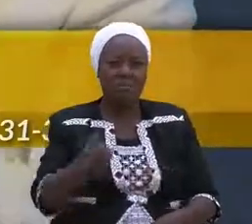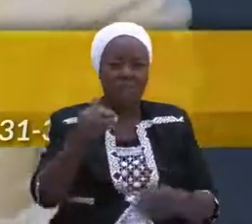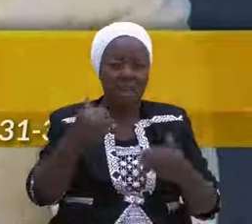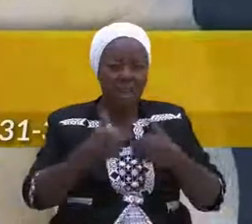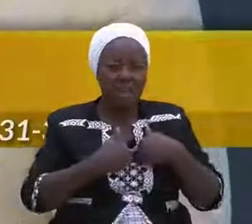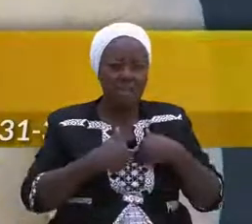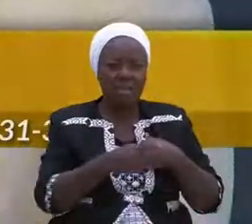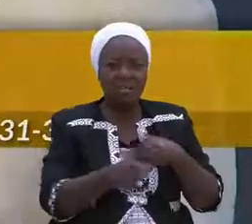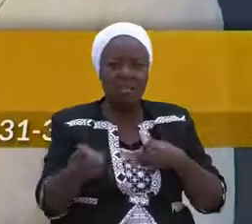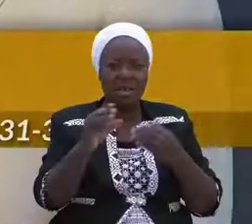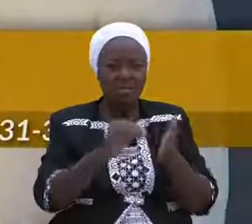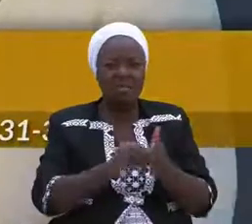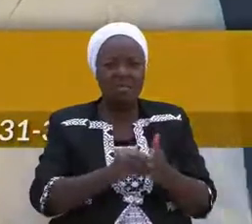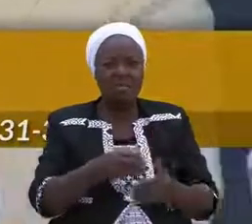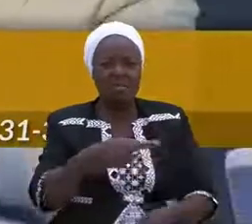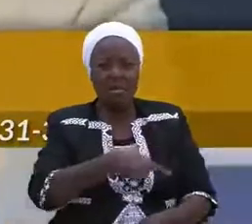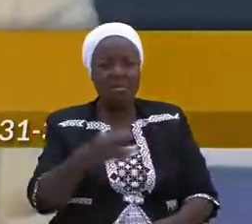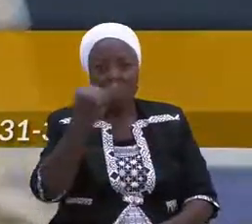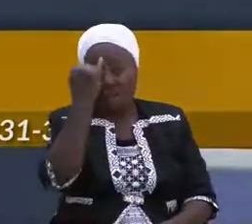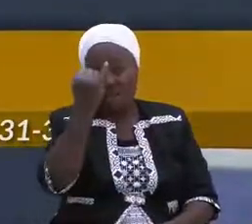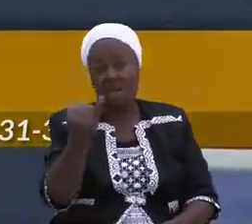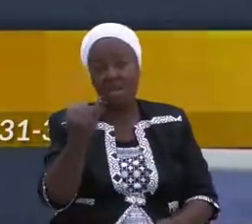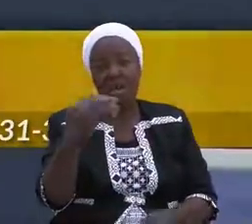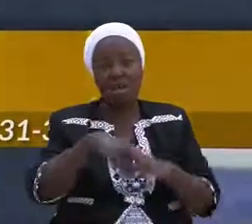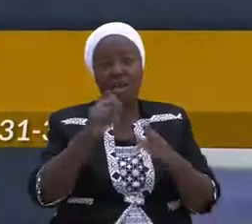Ils avaient leurs idées religieuses.